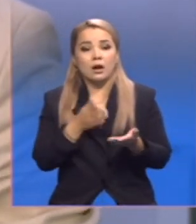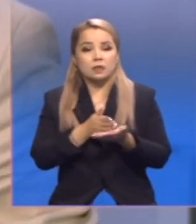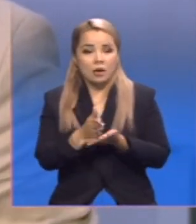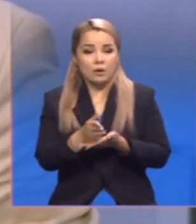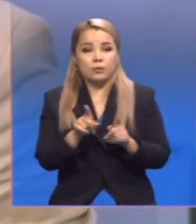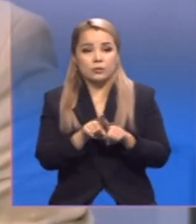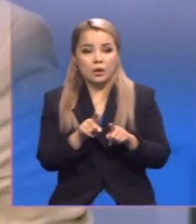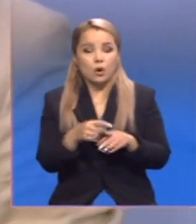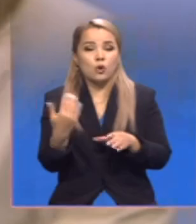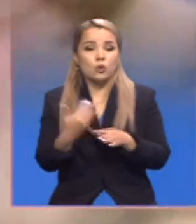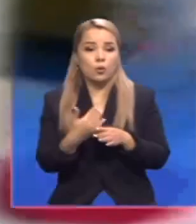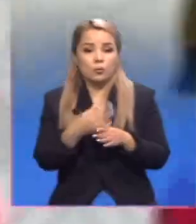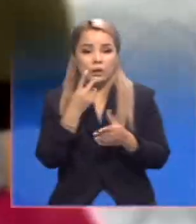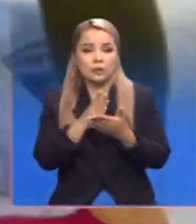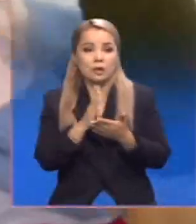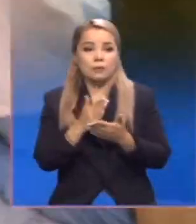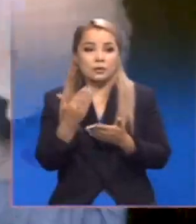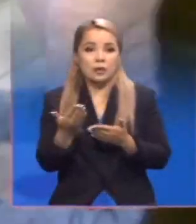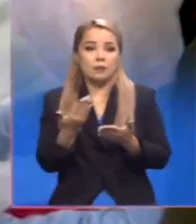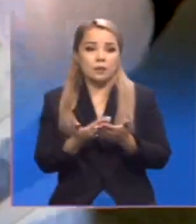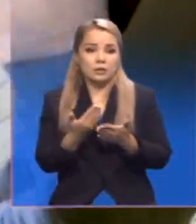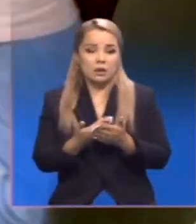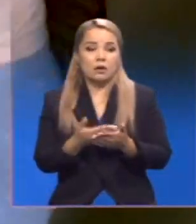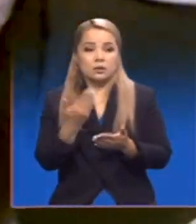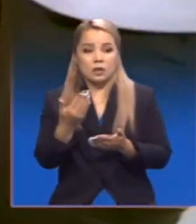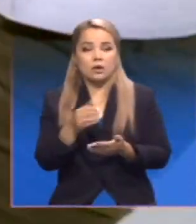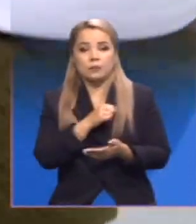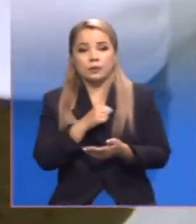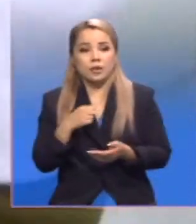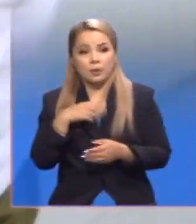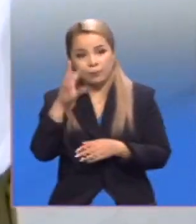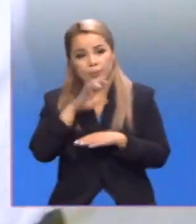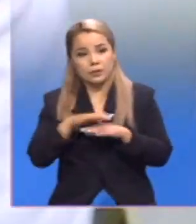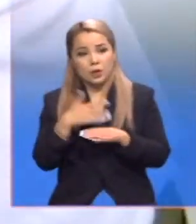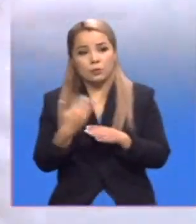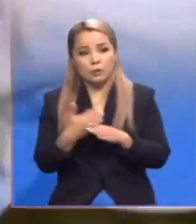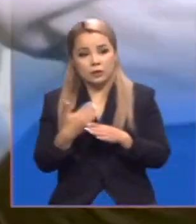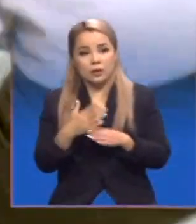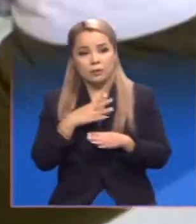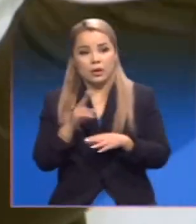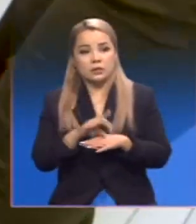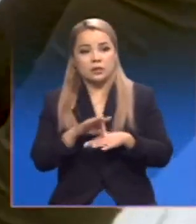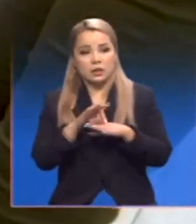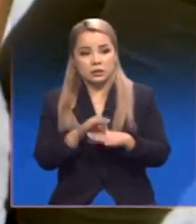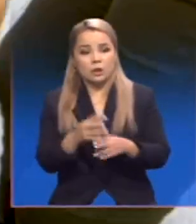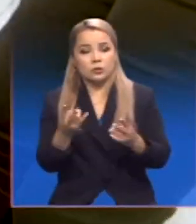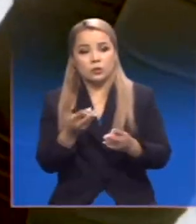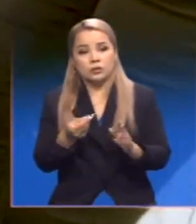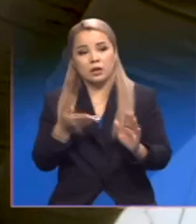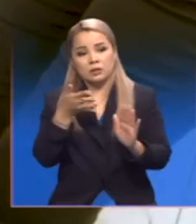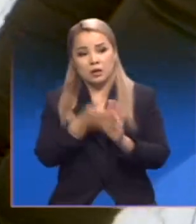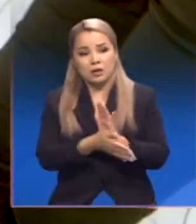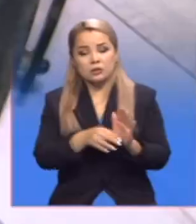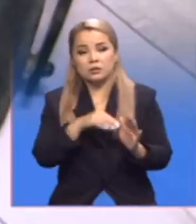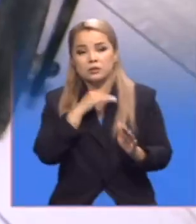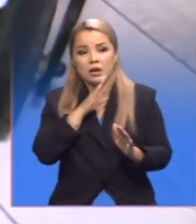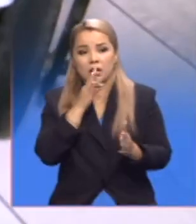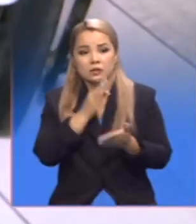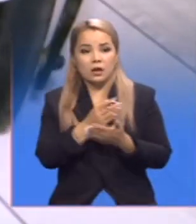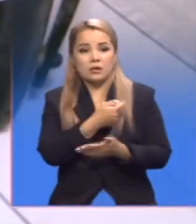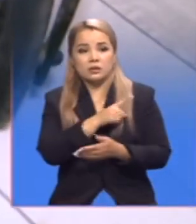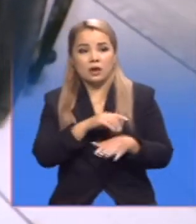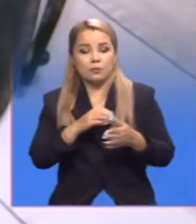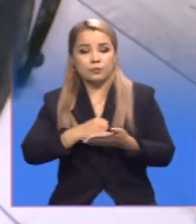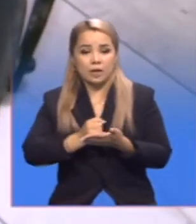бағытталған атаулы көмектер болып жатады. Мәселен, жатақханасының мемлекеттен алатын жәрдемақысы ем-домына қажет шығынның жартысын да жаппайды. Оның